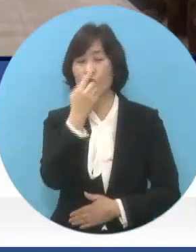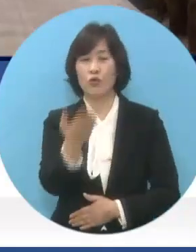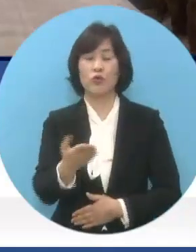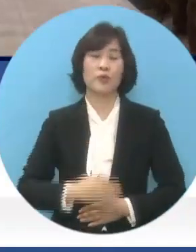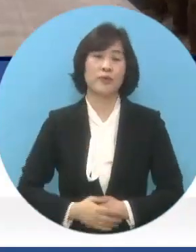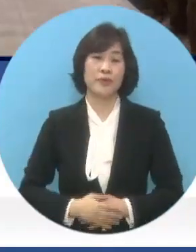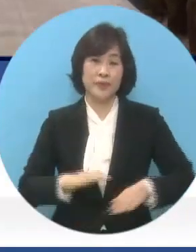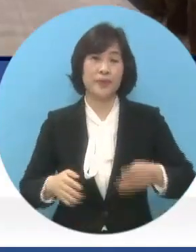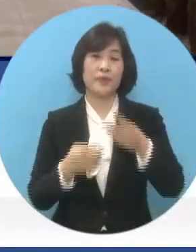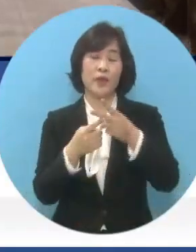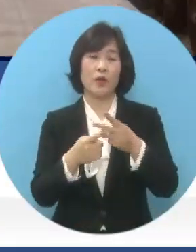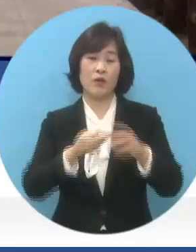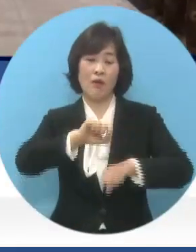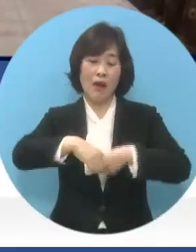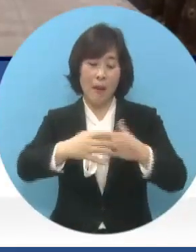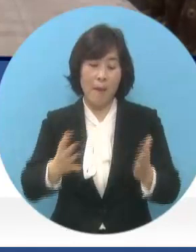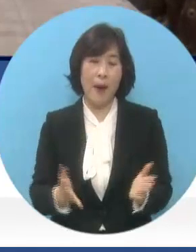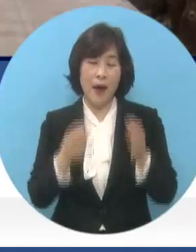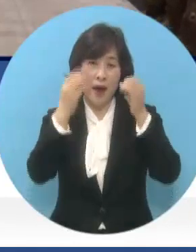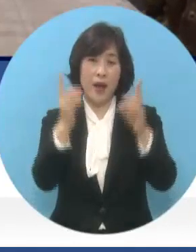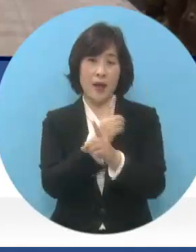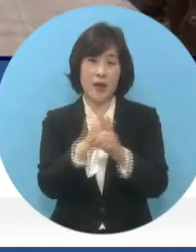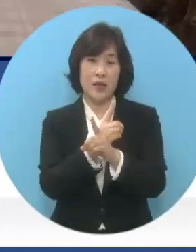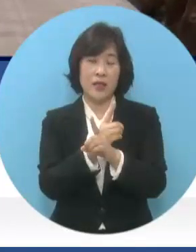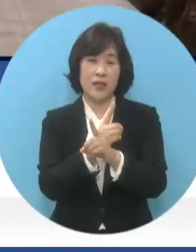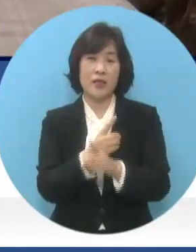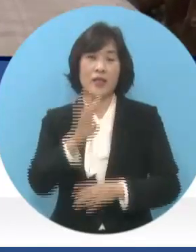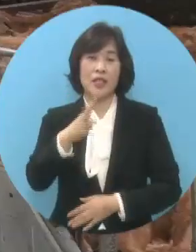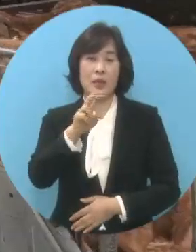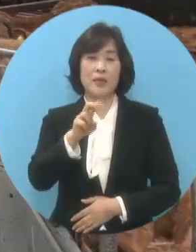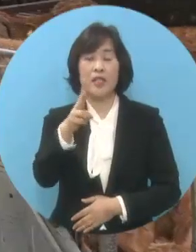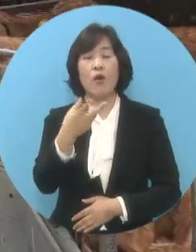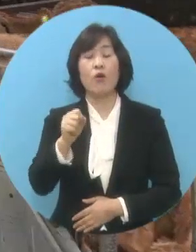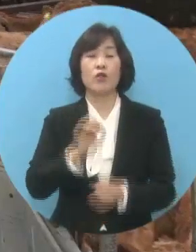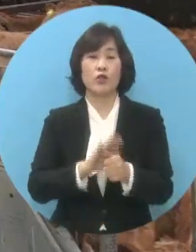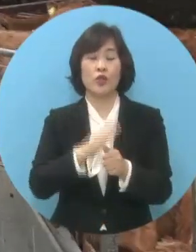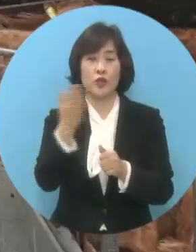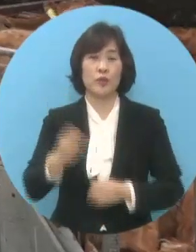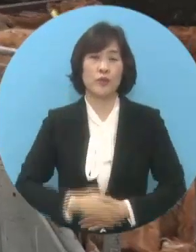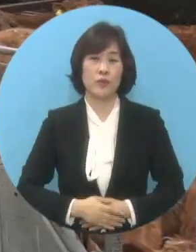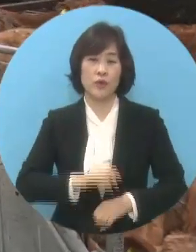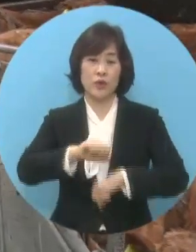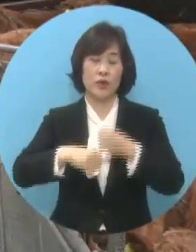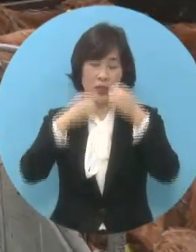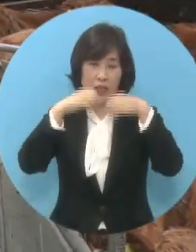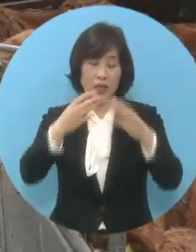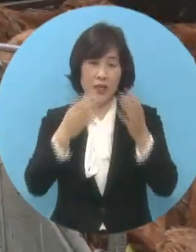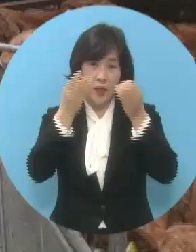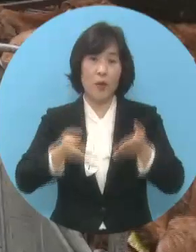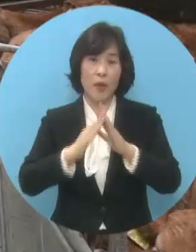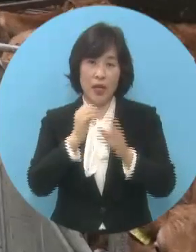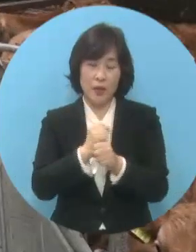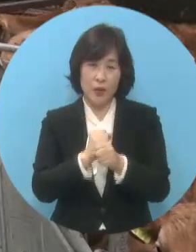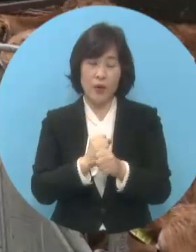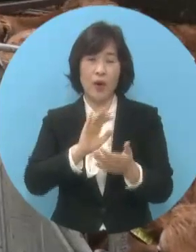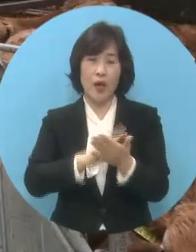전남도는 축산시설 현대화 사업비로 432억 원을 지원합니다. 축사 신축, 개보수, 급수와 환기시설 설치